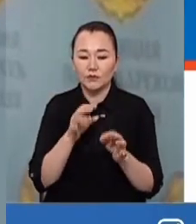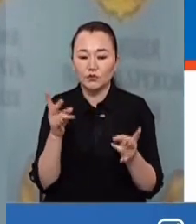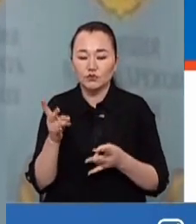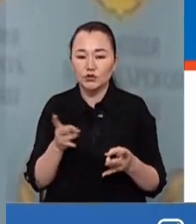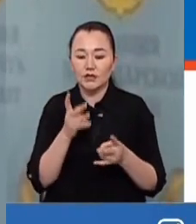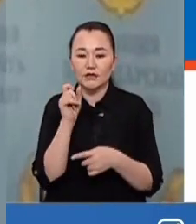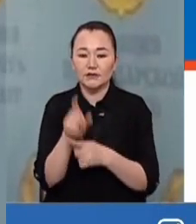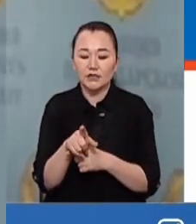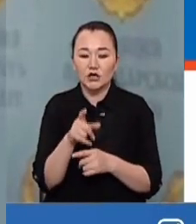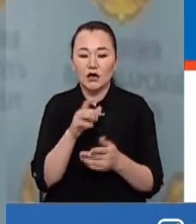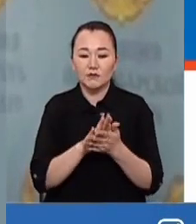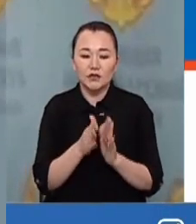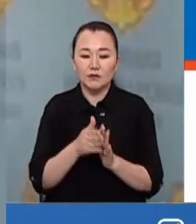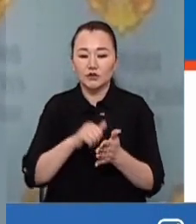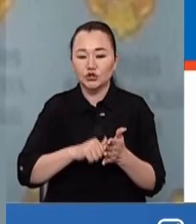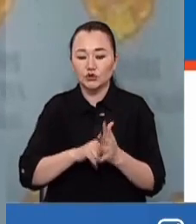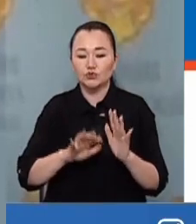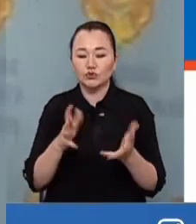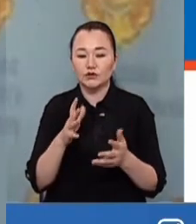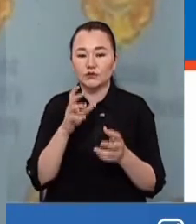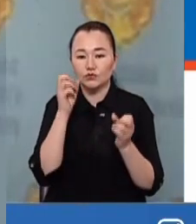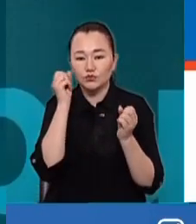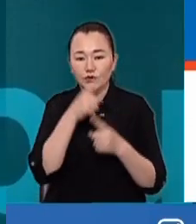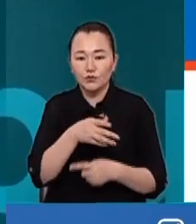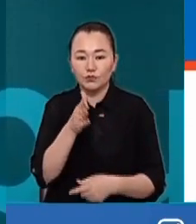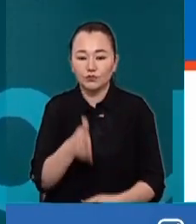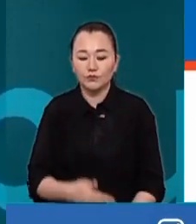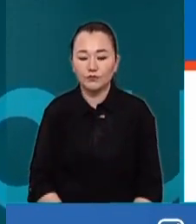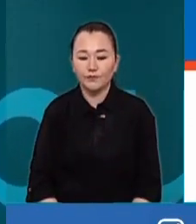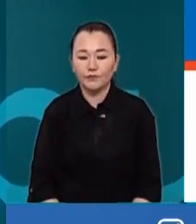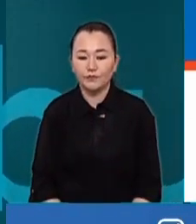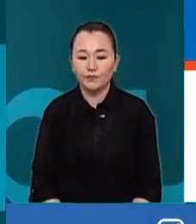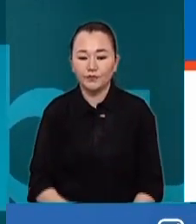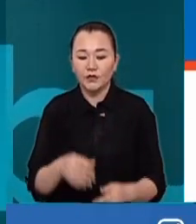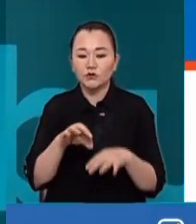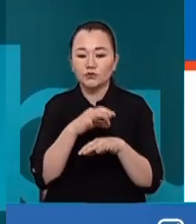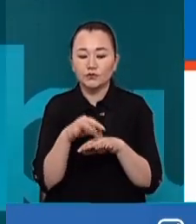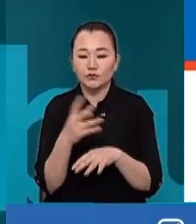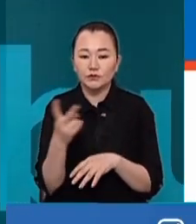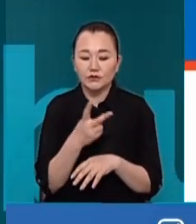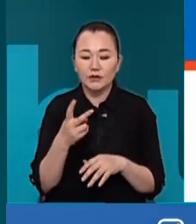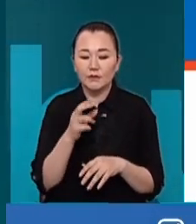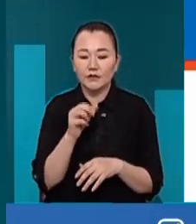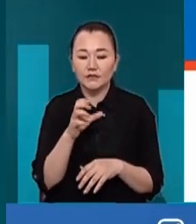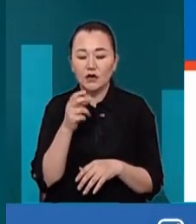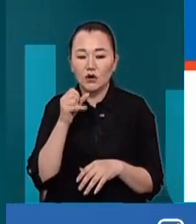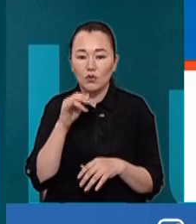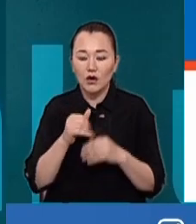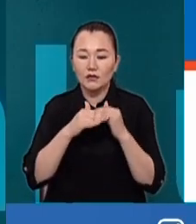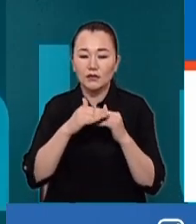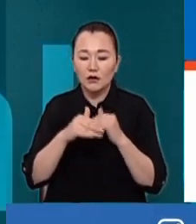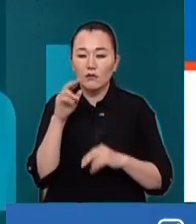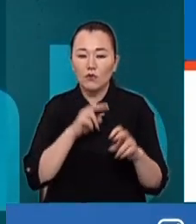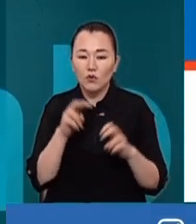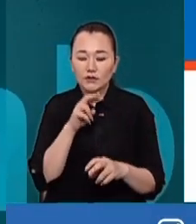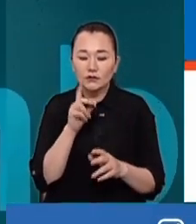судебной экспертизы обстоятельства и причины произошедшего выясняются супруги есть села выехали в степь на